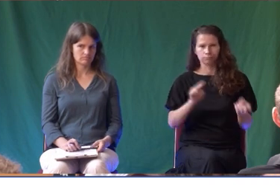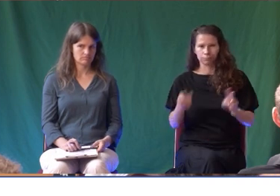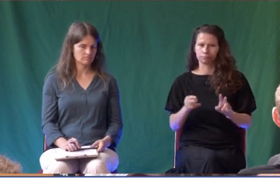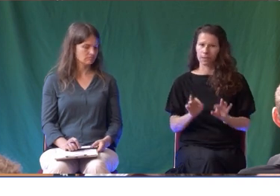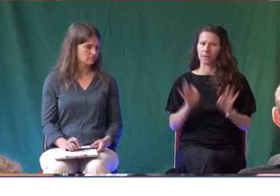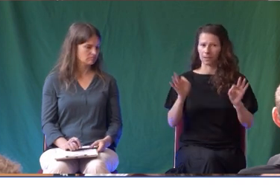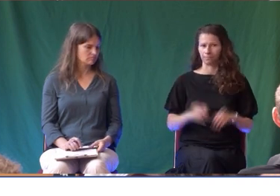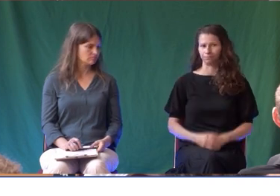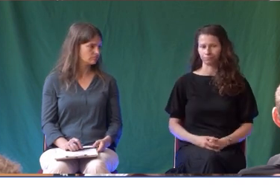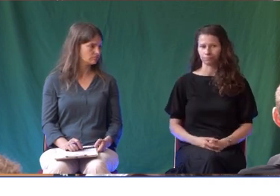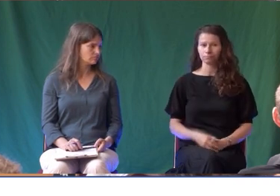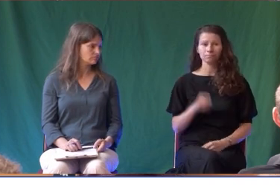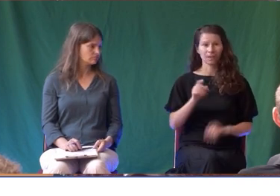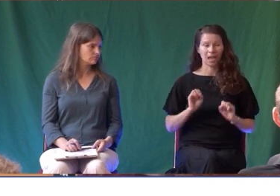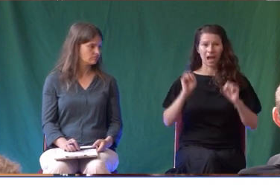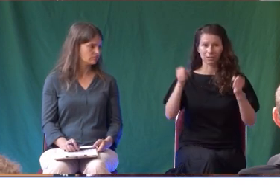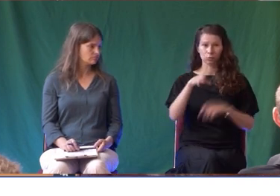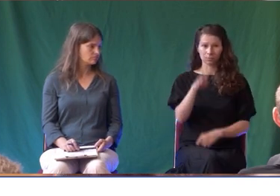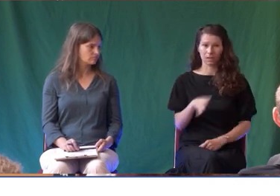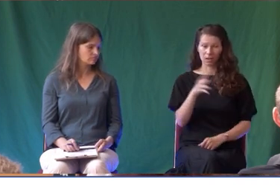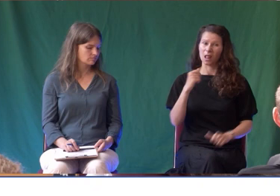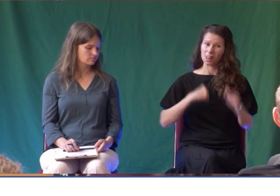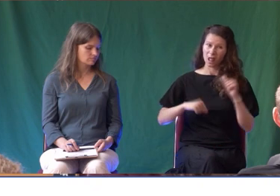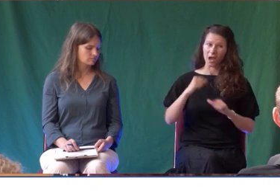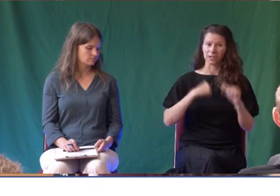in dem Aktionsplan steht leider auch